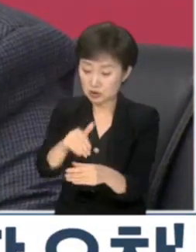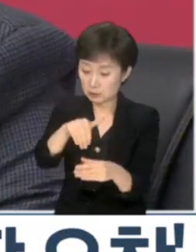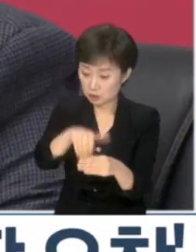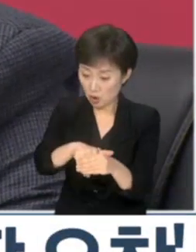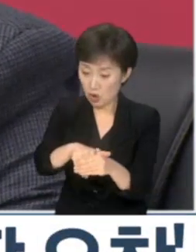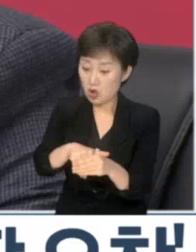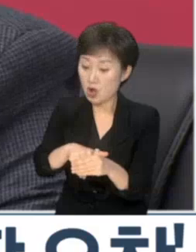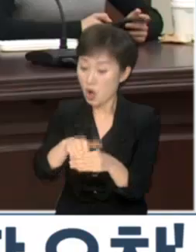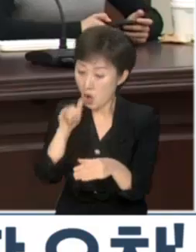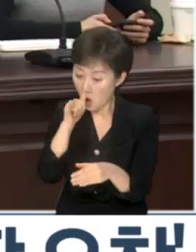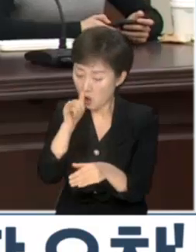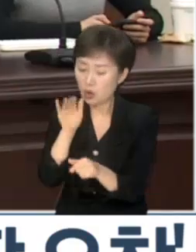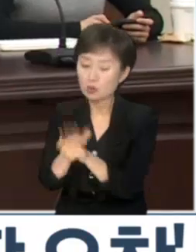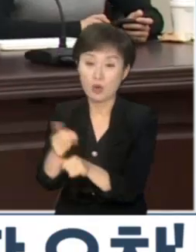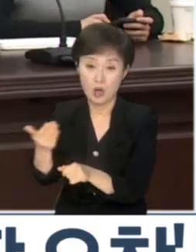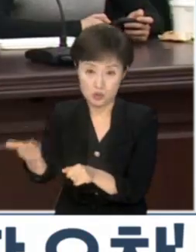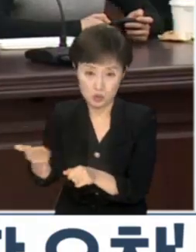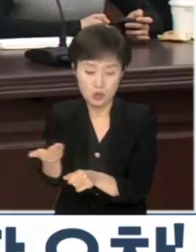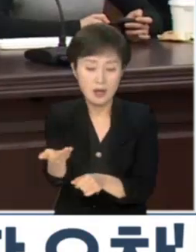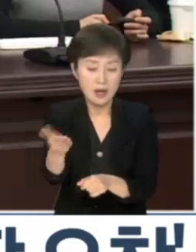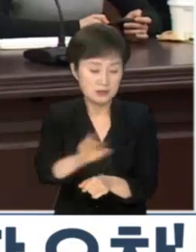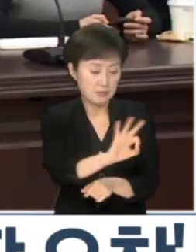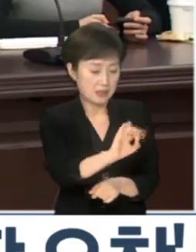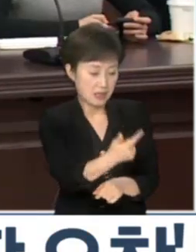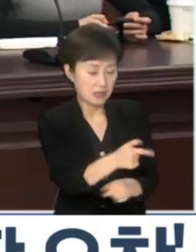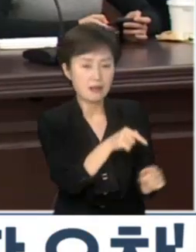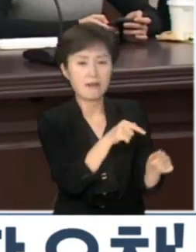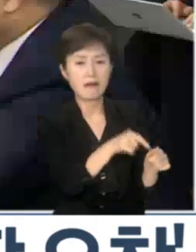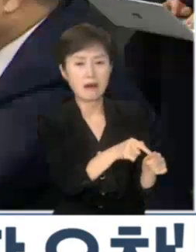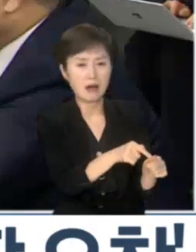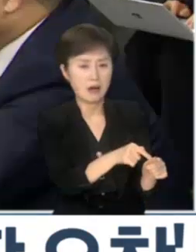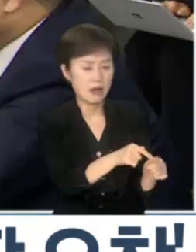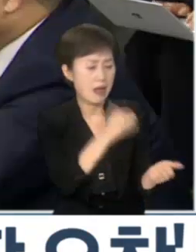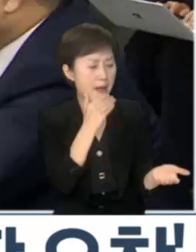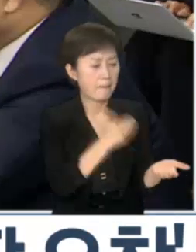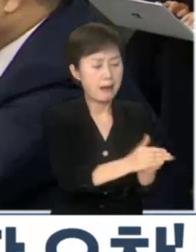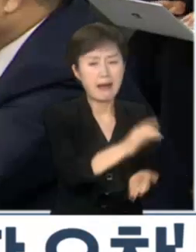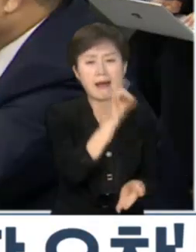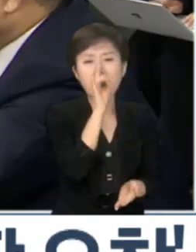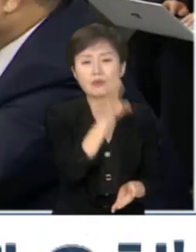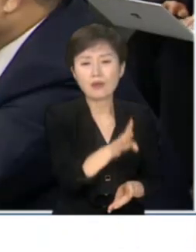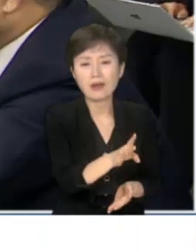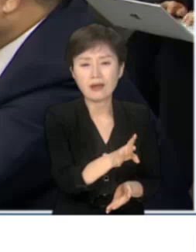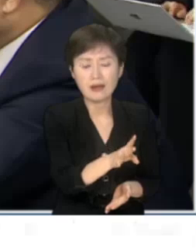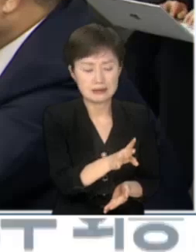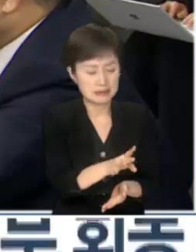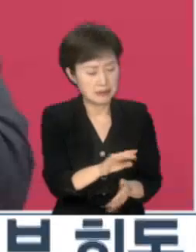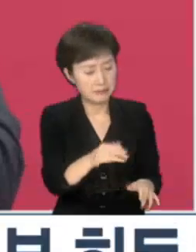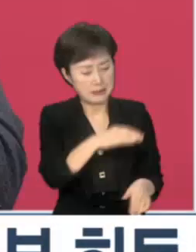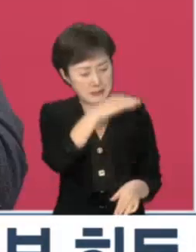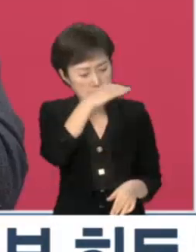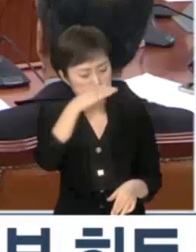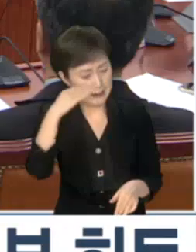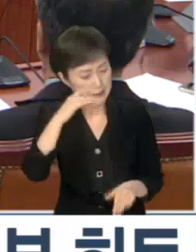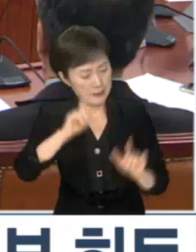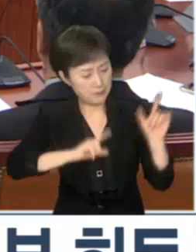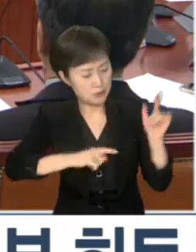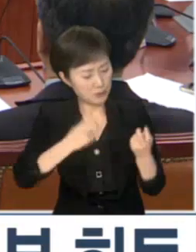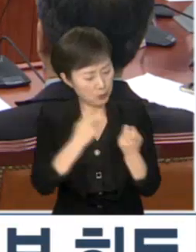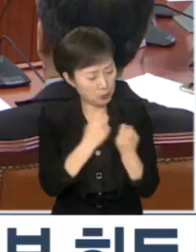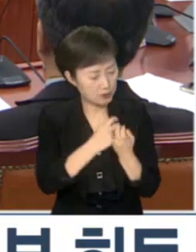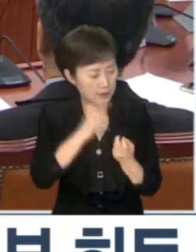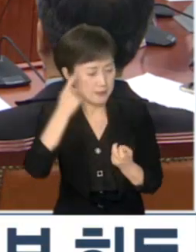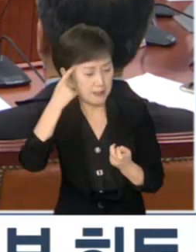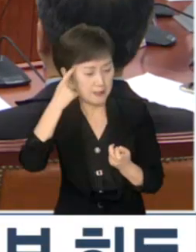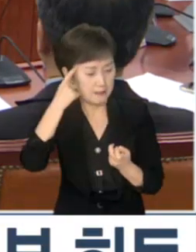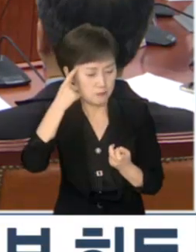치르되 다만 인용한 혁신위원장의 어떤 모양도 또 자연스러운 연착륙을 위해서 모양도 갖춰주면서